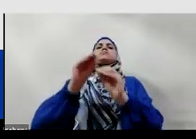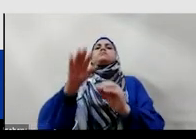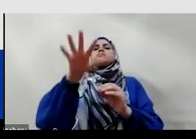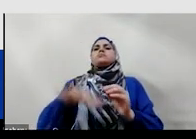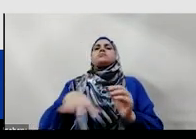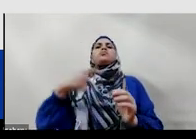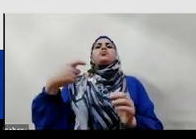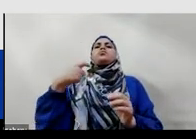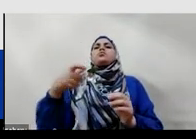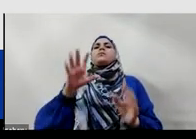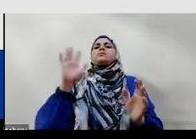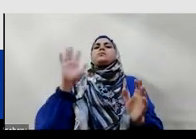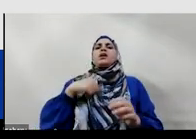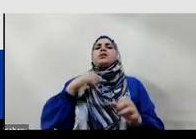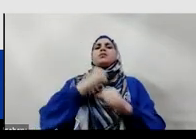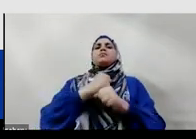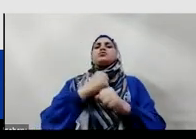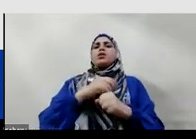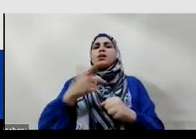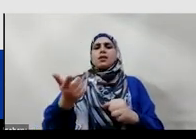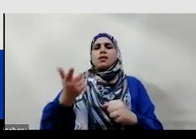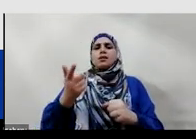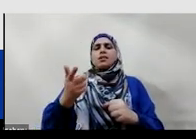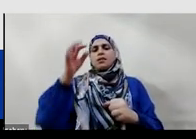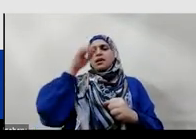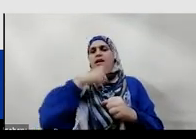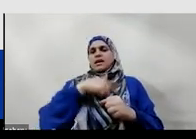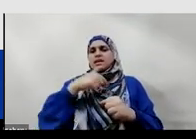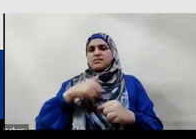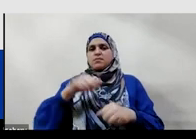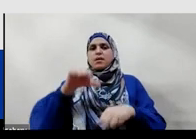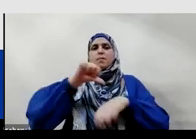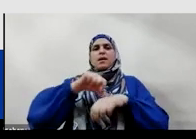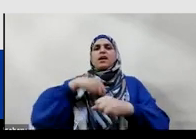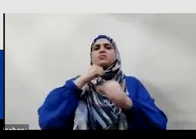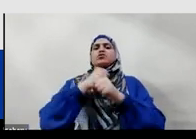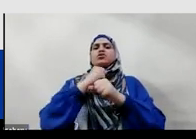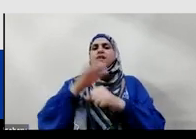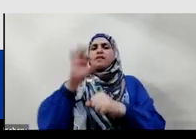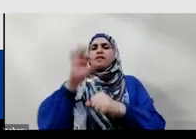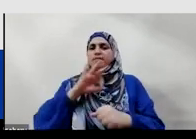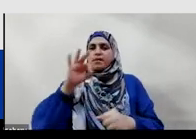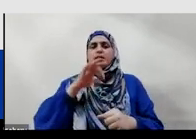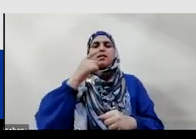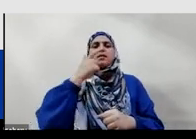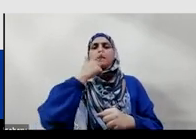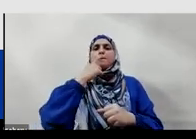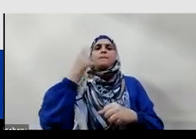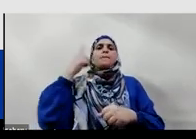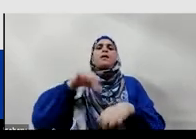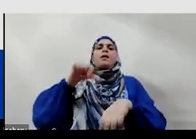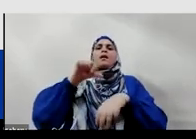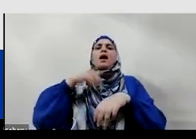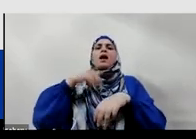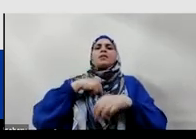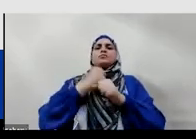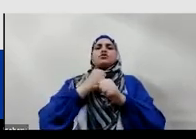واكتب الحاجة اللي انا حاليا بشتغلها، اسم الجهة اللي انا بشتغل فيها، البوزيشن بتاعي اسمه